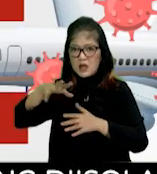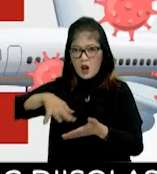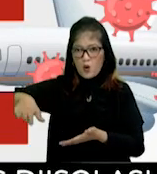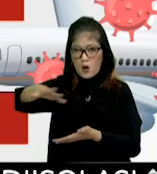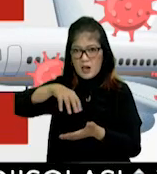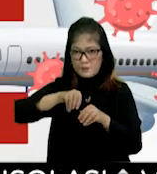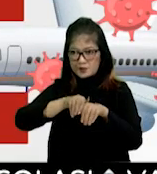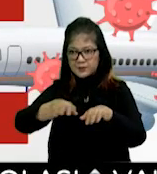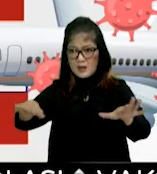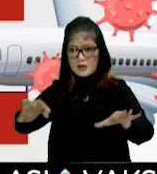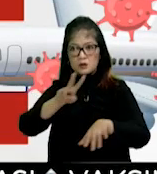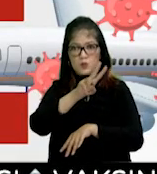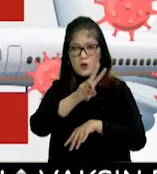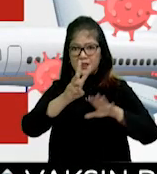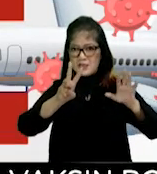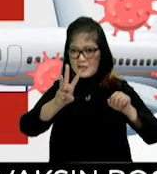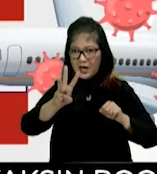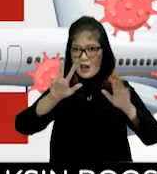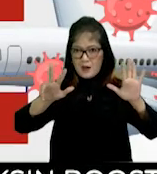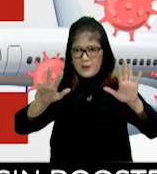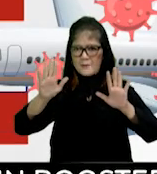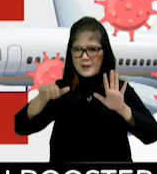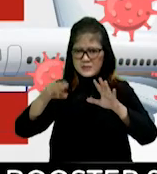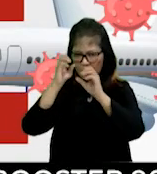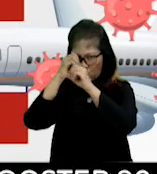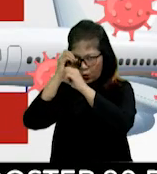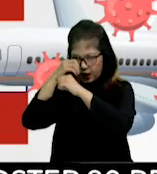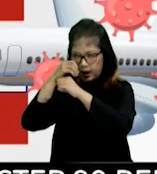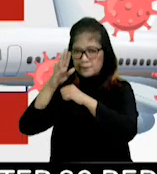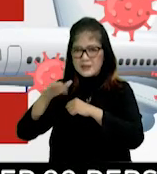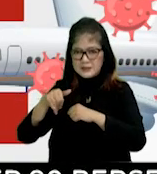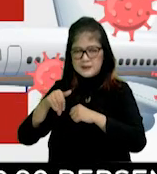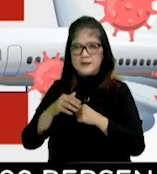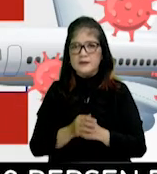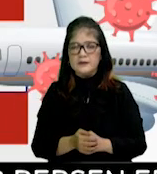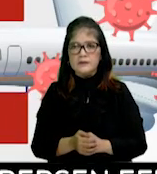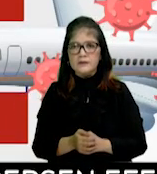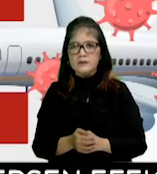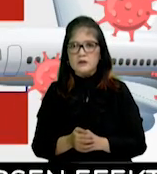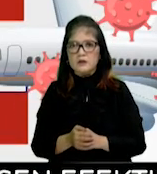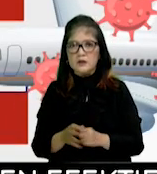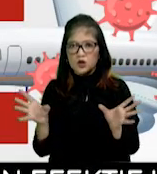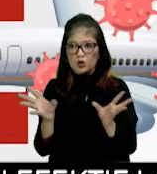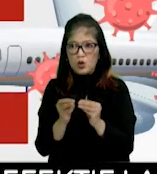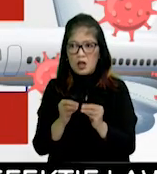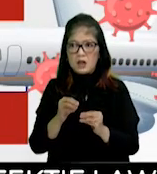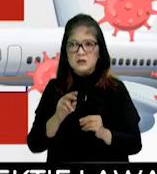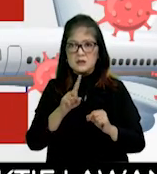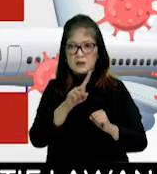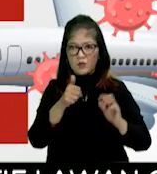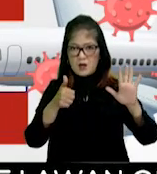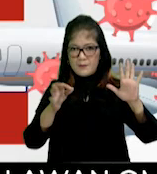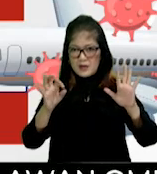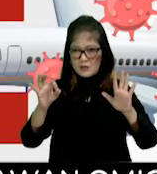sementara 238 lainnya masih dalam penelitian epidemiologi. Dari total 1.600-an kasus ini, 20